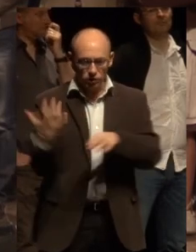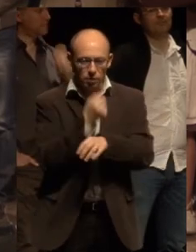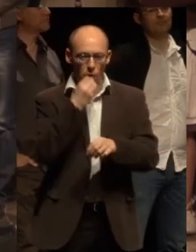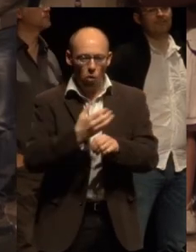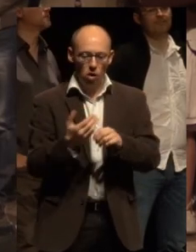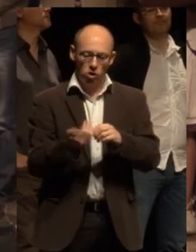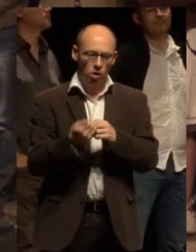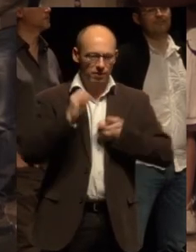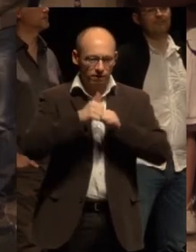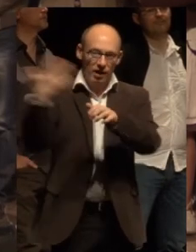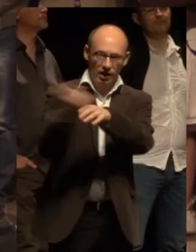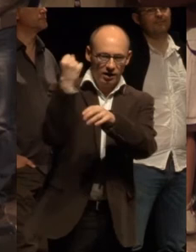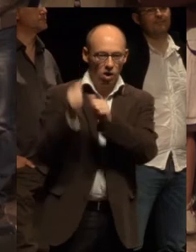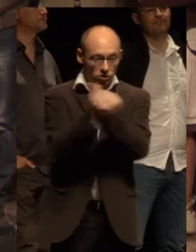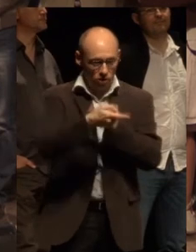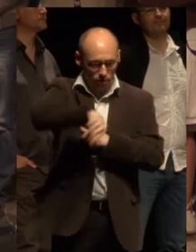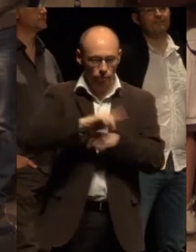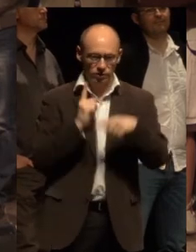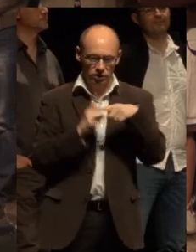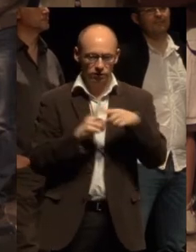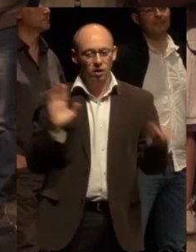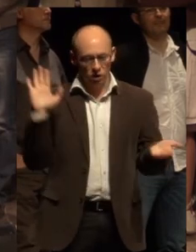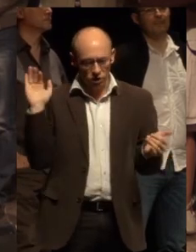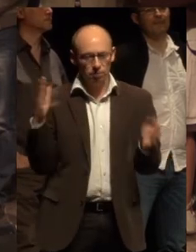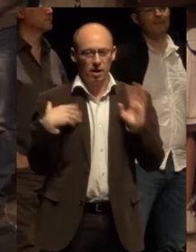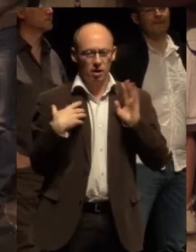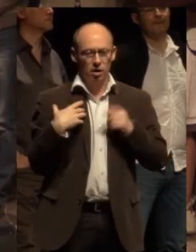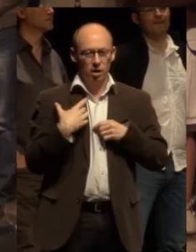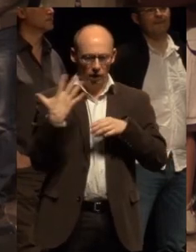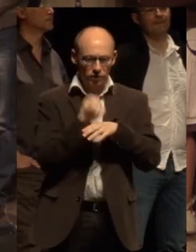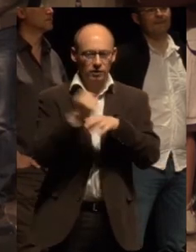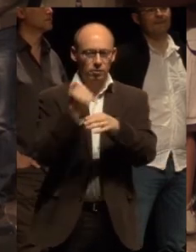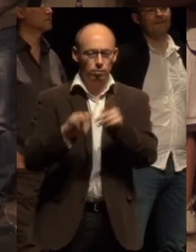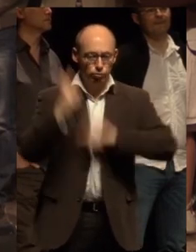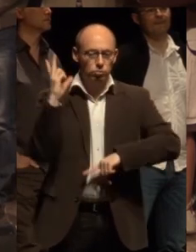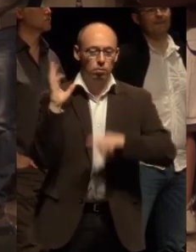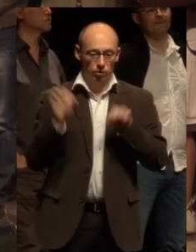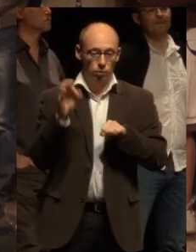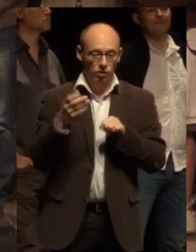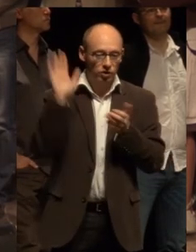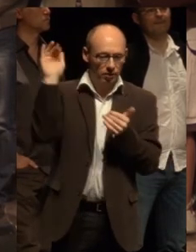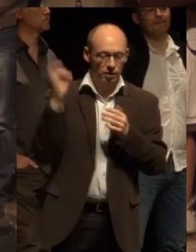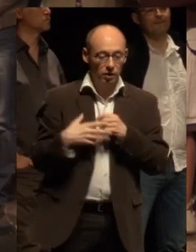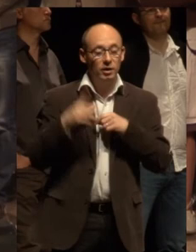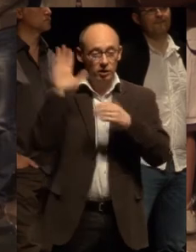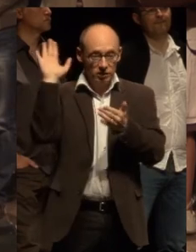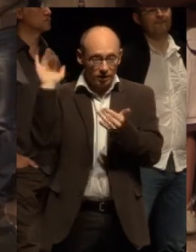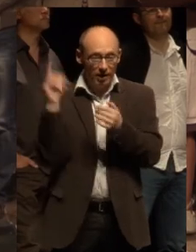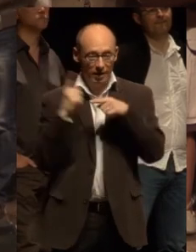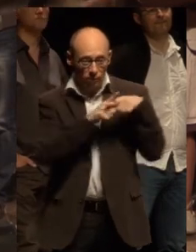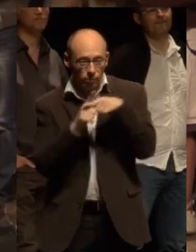plus possible. Je souhaite que nous partagions le succès, on travaille ensemble et on réussit ensemble.